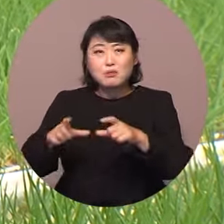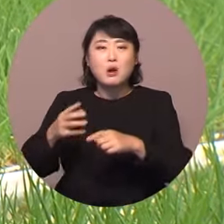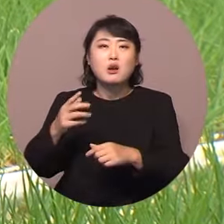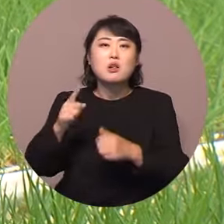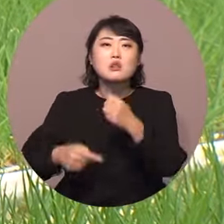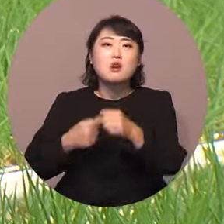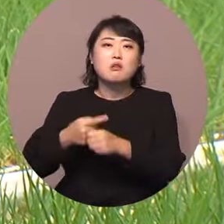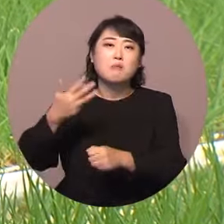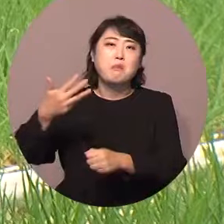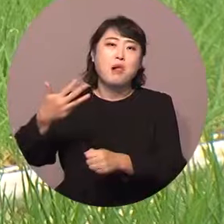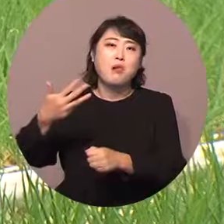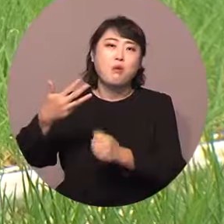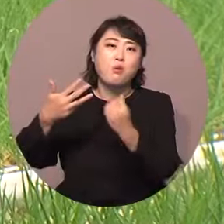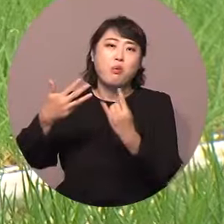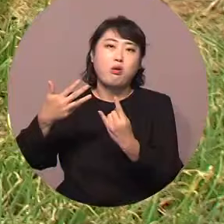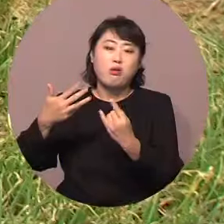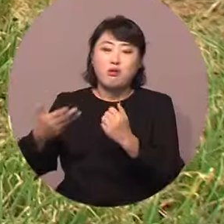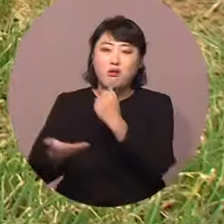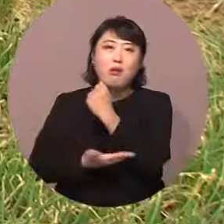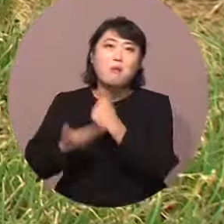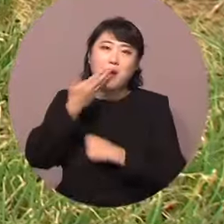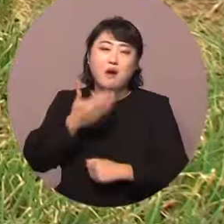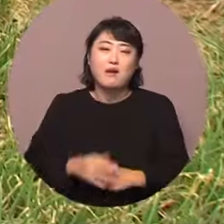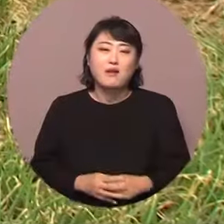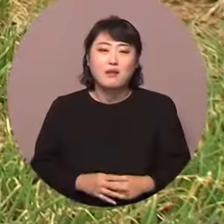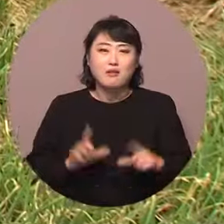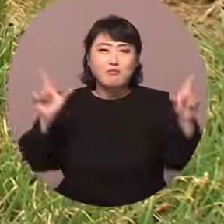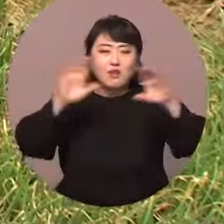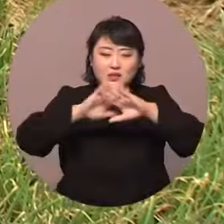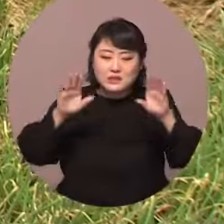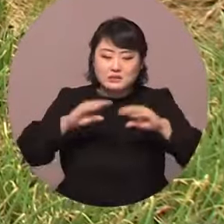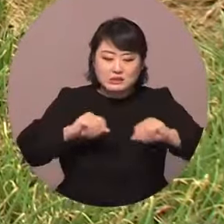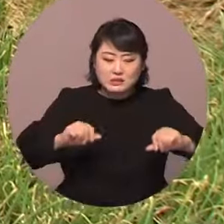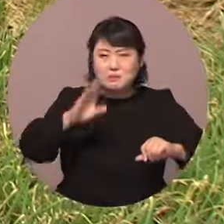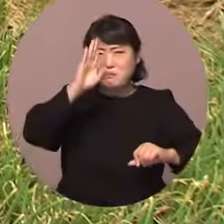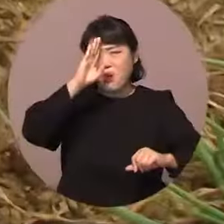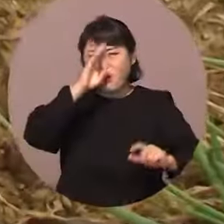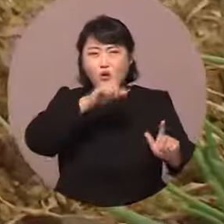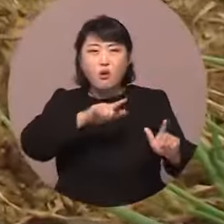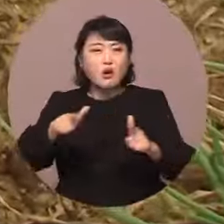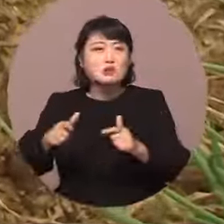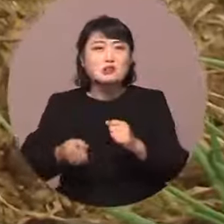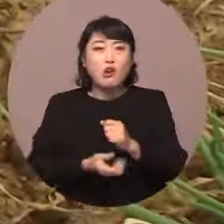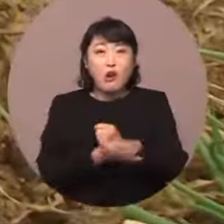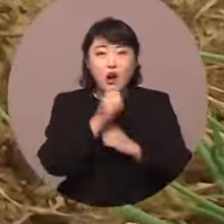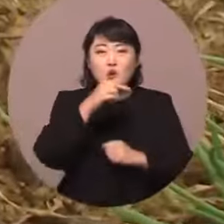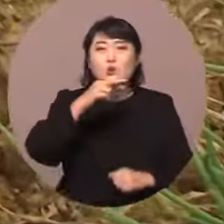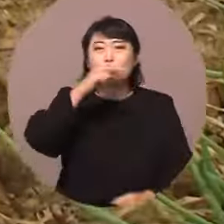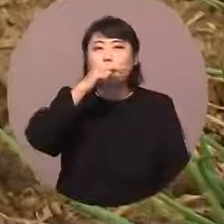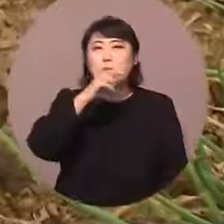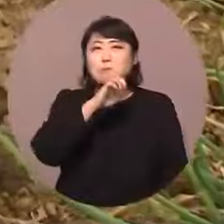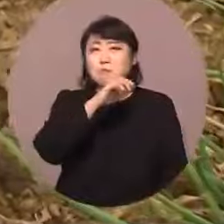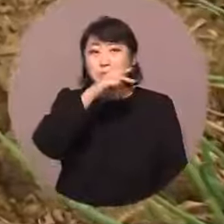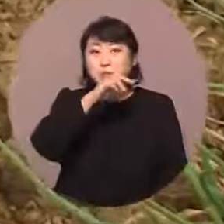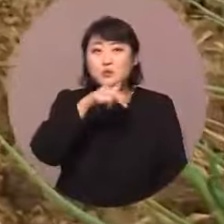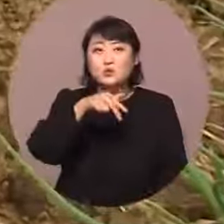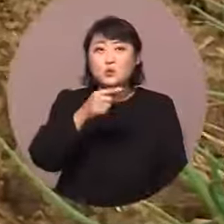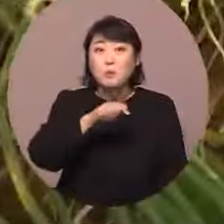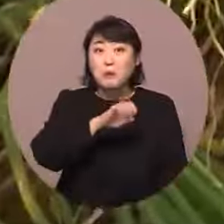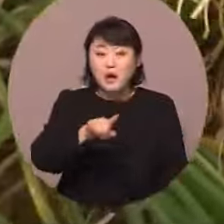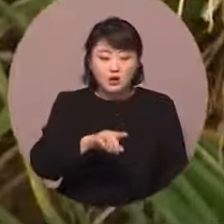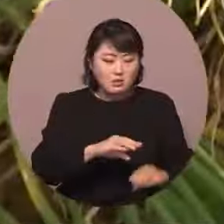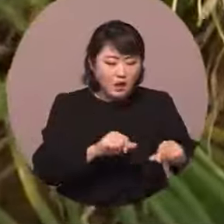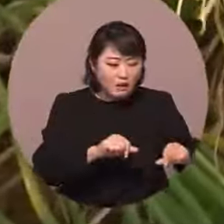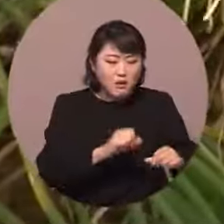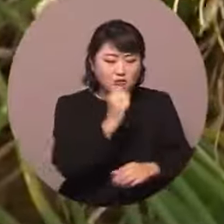여덟 번까지 수확이 가능합니다 날씨와 토양 병충해의 영향을 많이 받는 쪽파의 경우 노지에서 재배하면